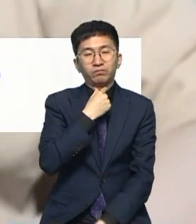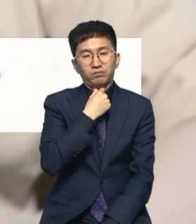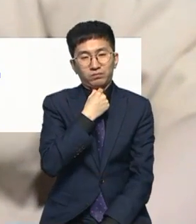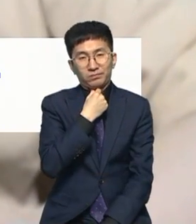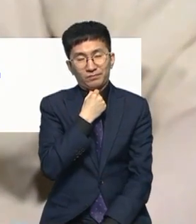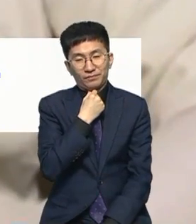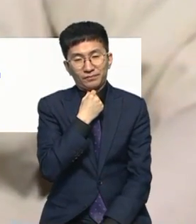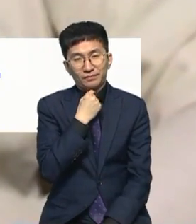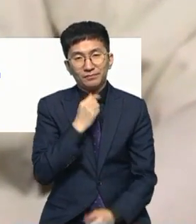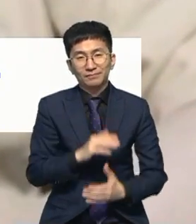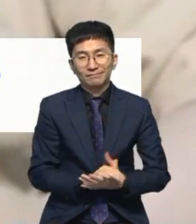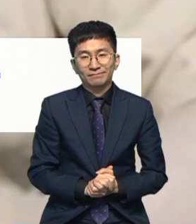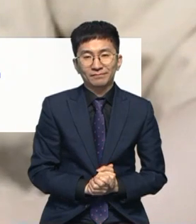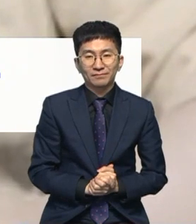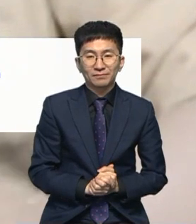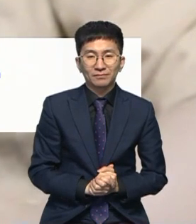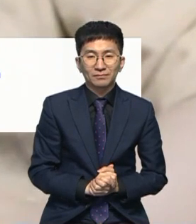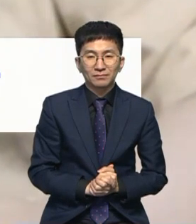드릴게요.